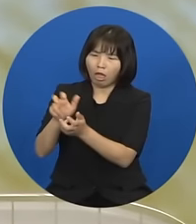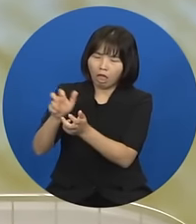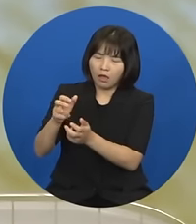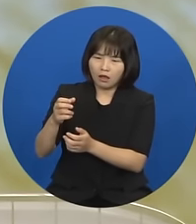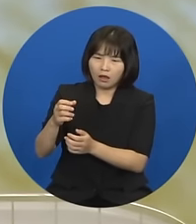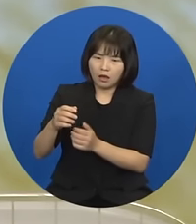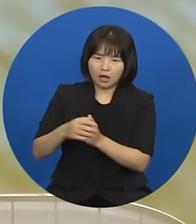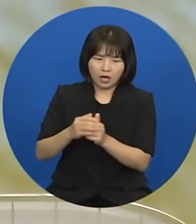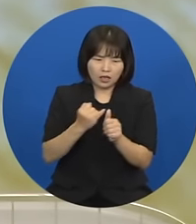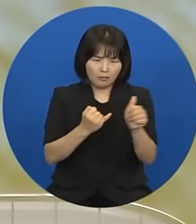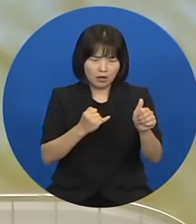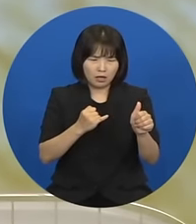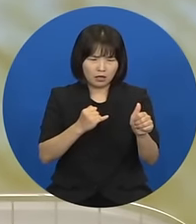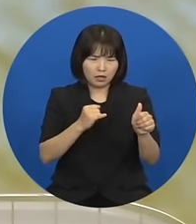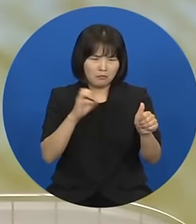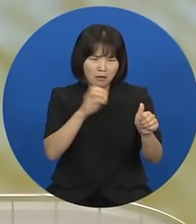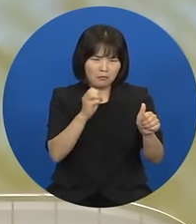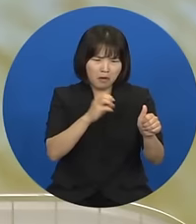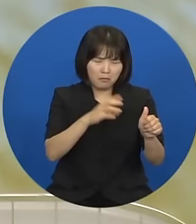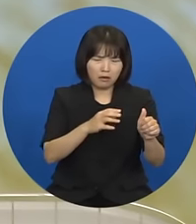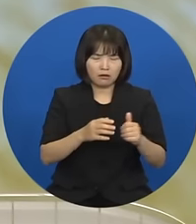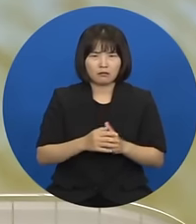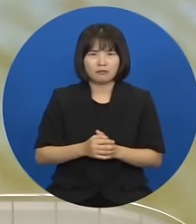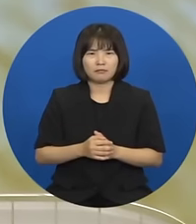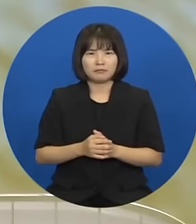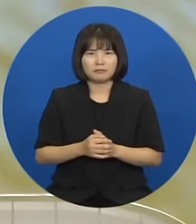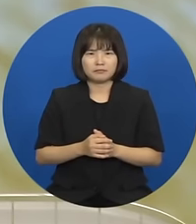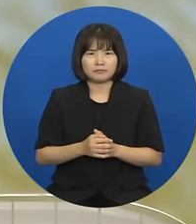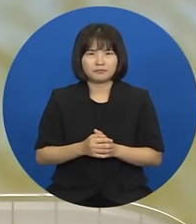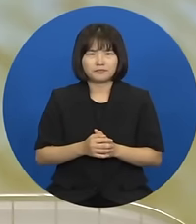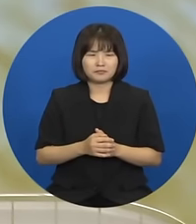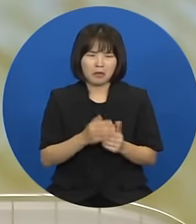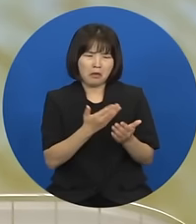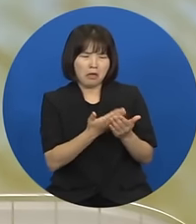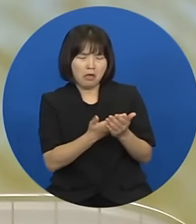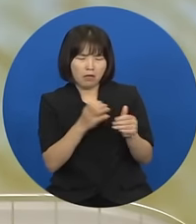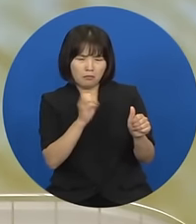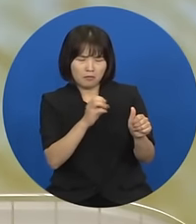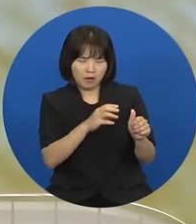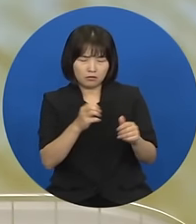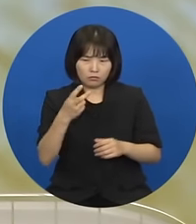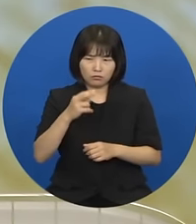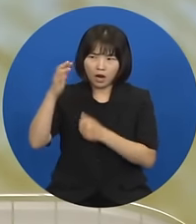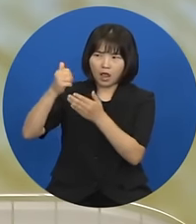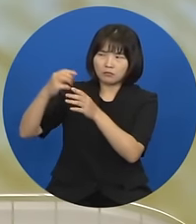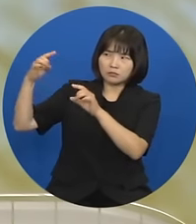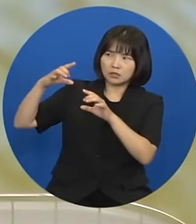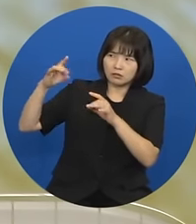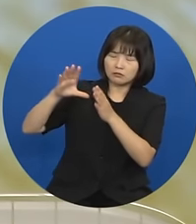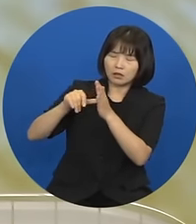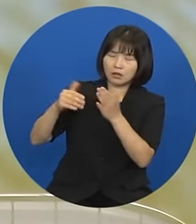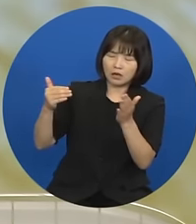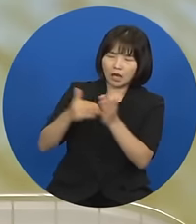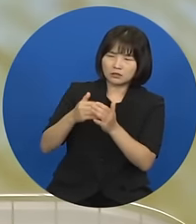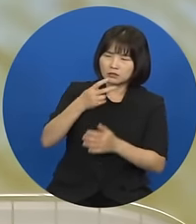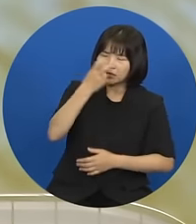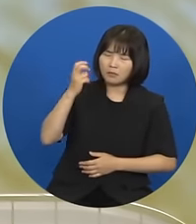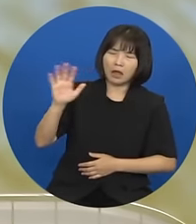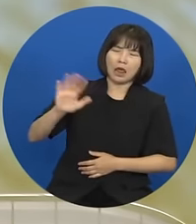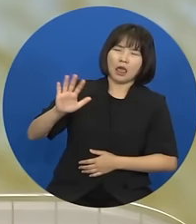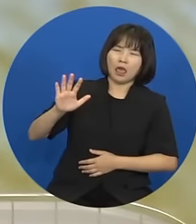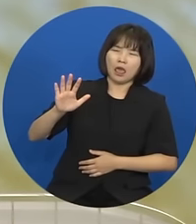하고 또 하나님이 신호를 주실 때까지 기다린다면서 잠들기를 거부하기도